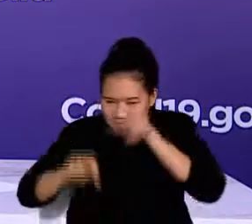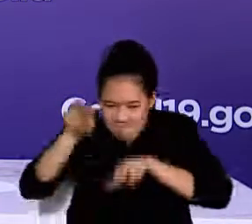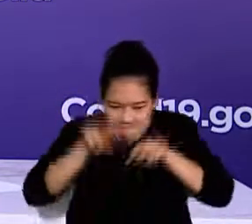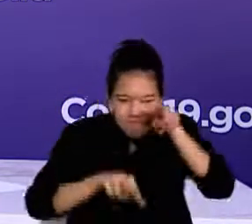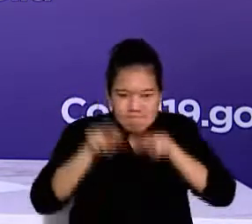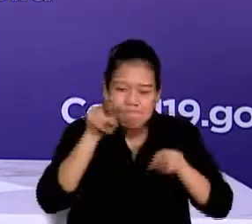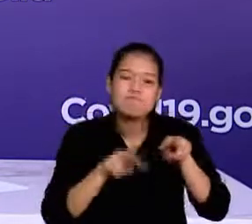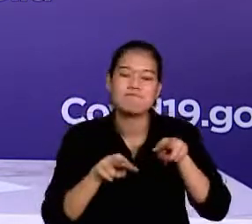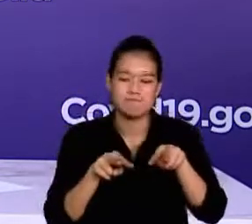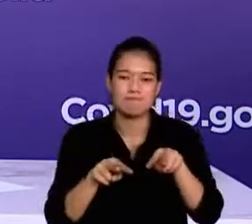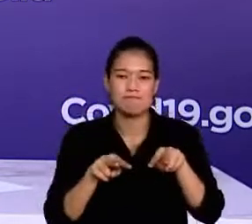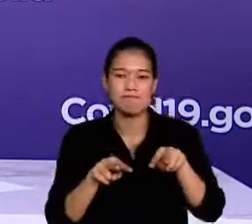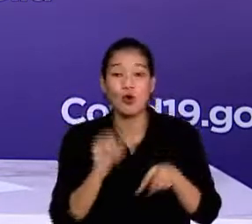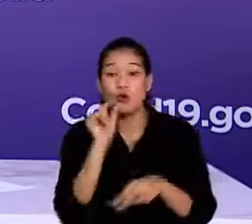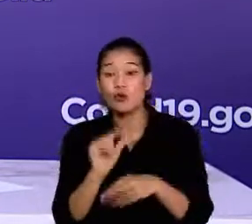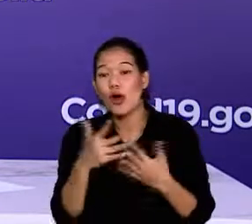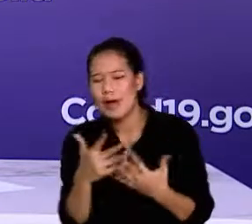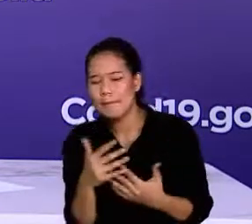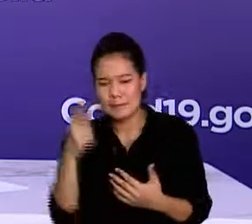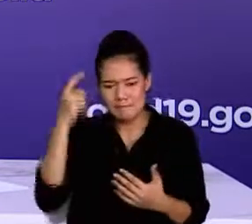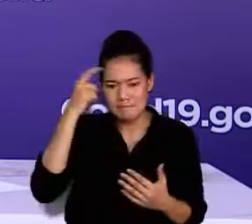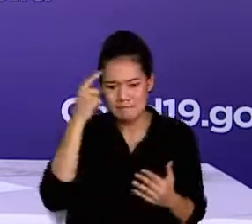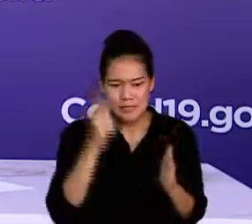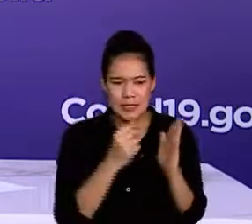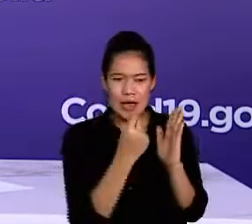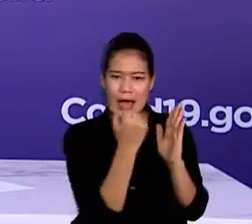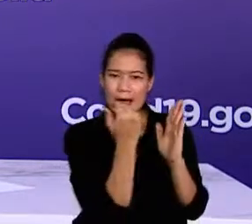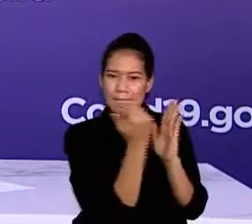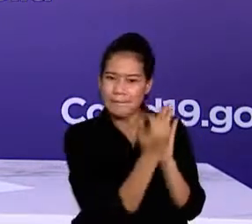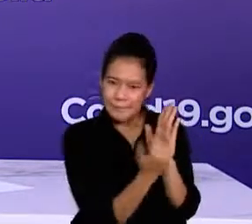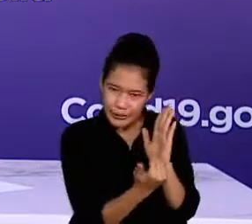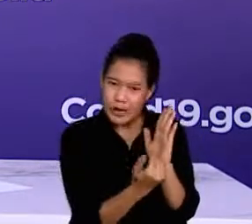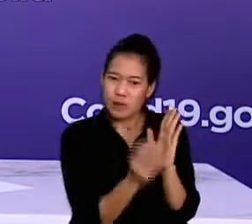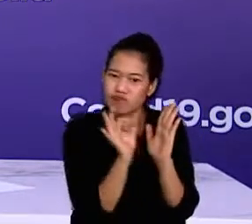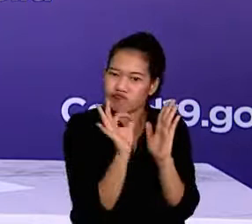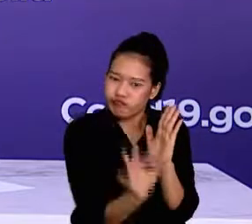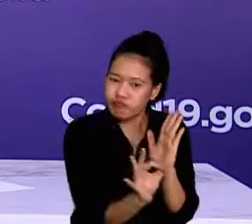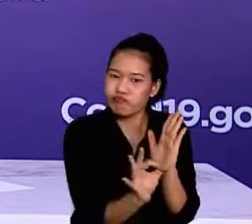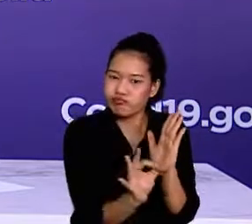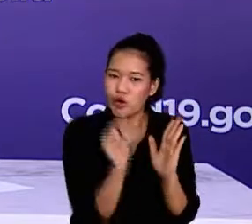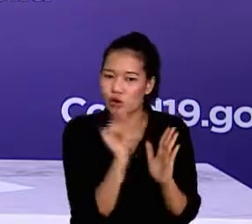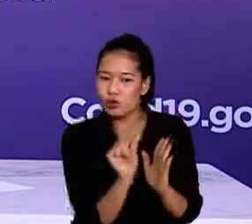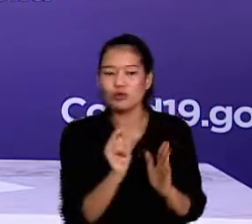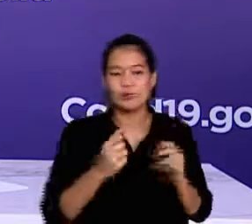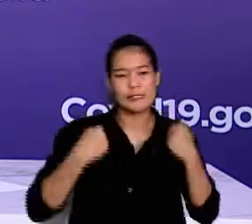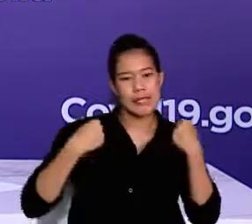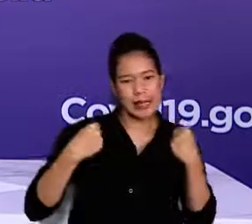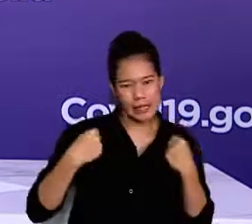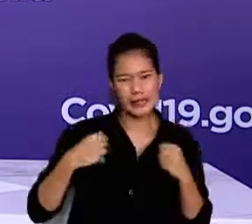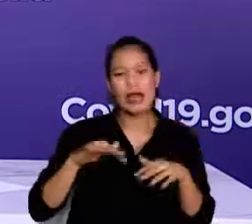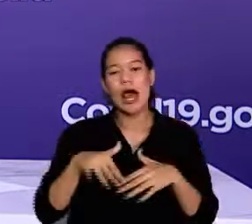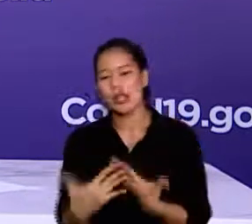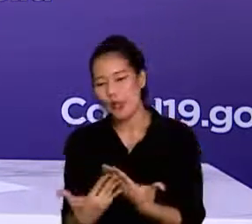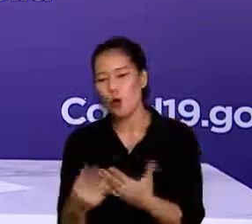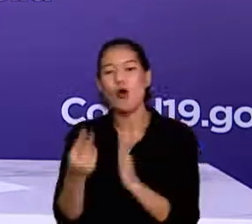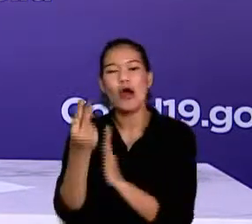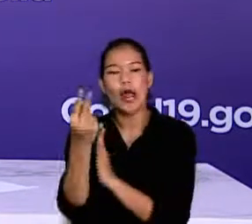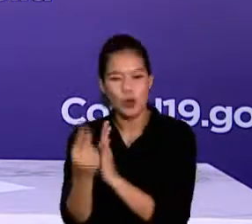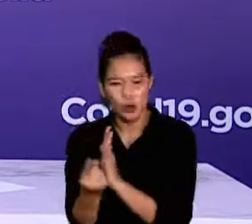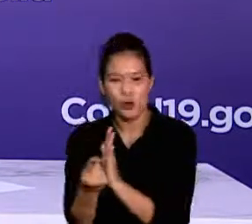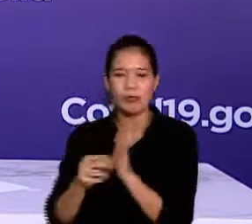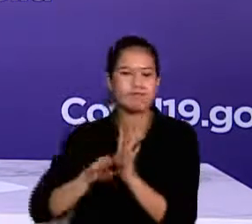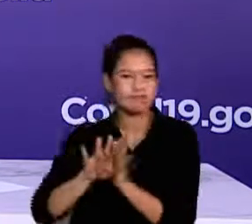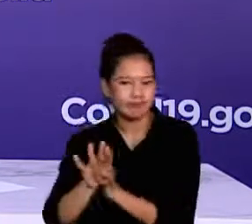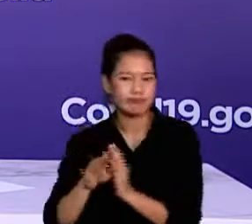19 secara aktual demi mengambil kebijakan yang tepat baik dalam hal penanganan kesehatan maupun pemulihan